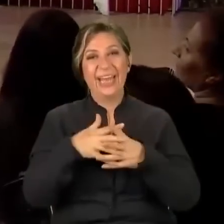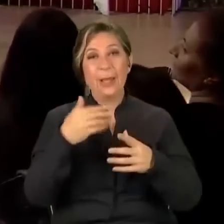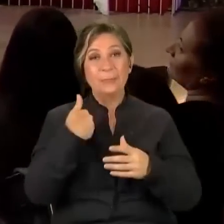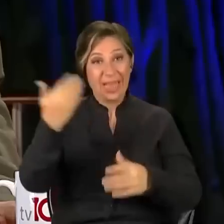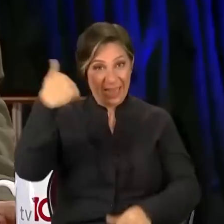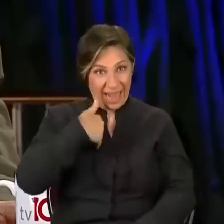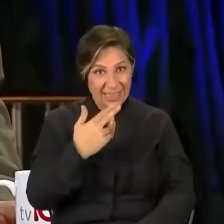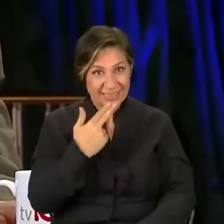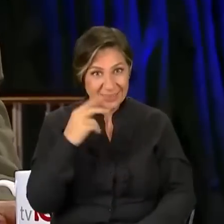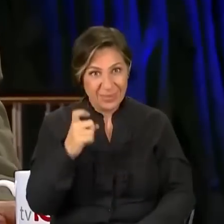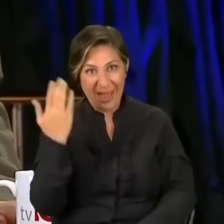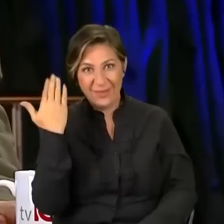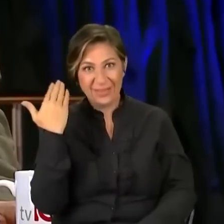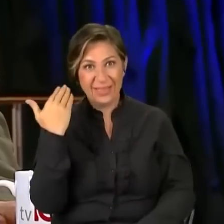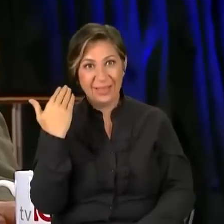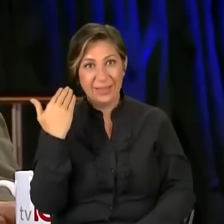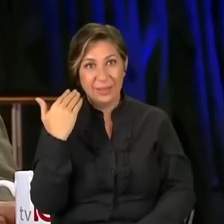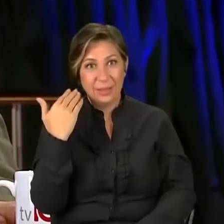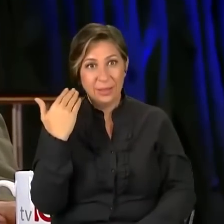İnna bize gelen kız mı daha önce bir pro...